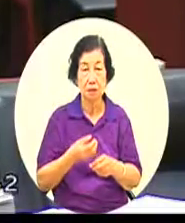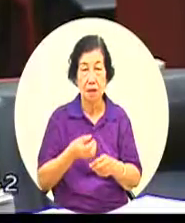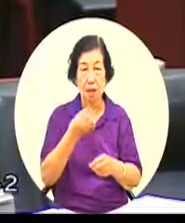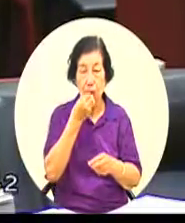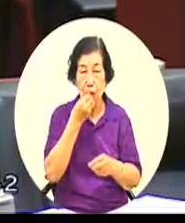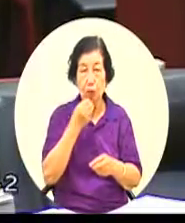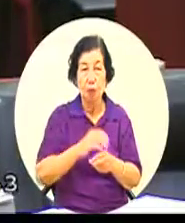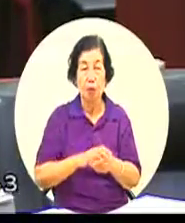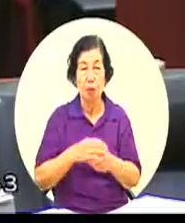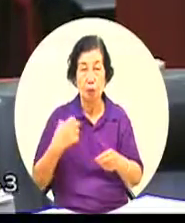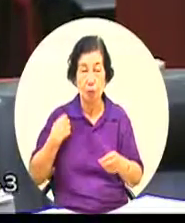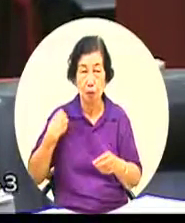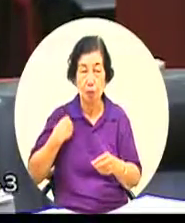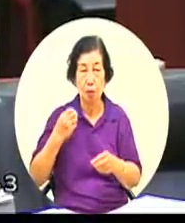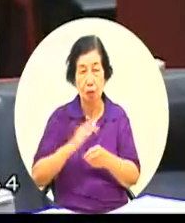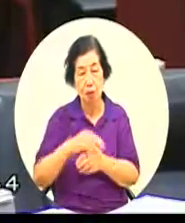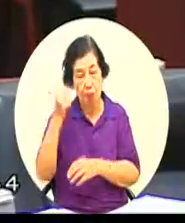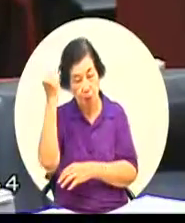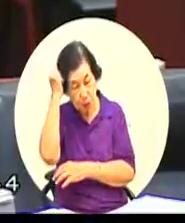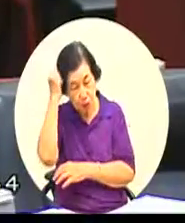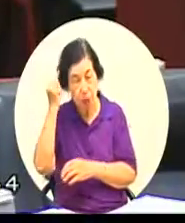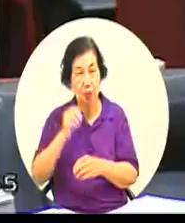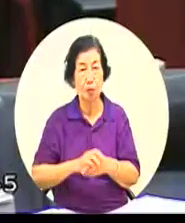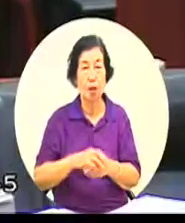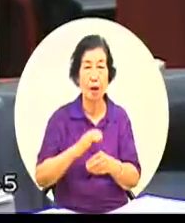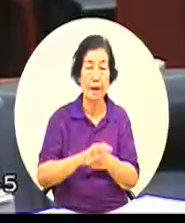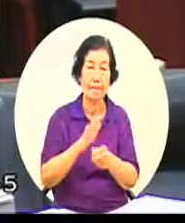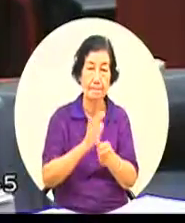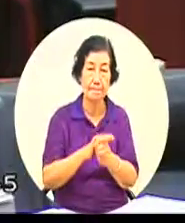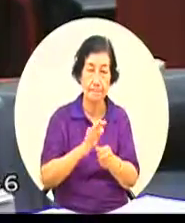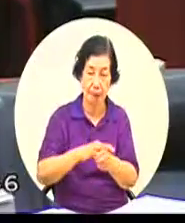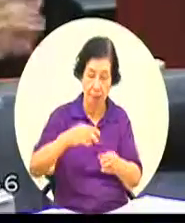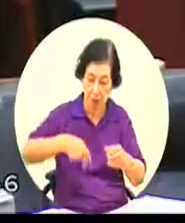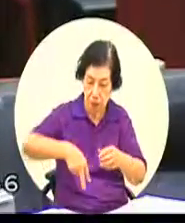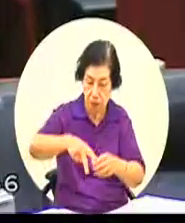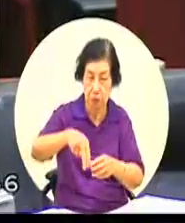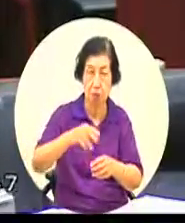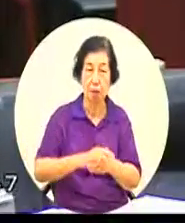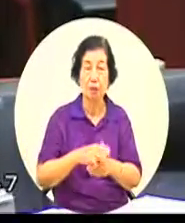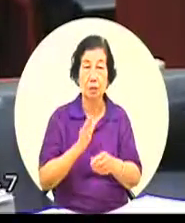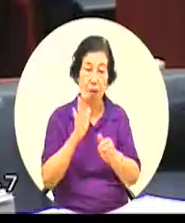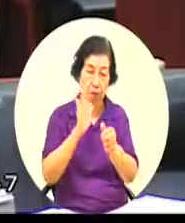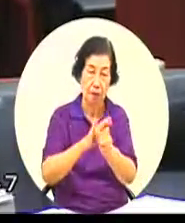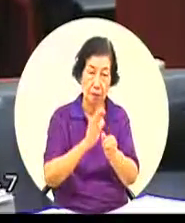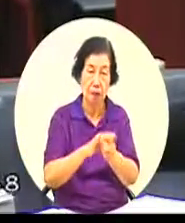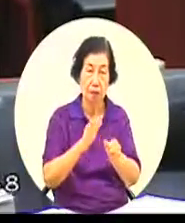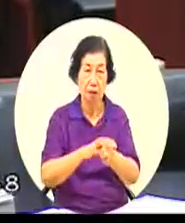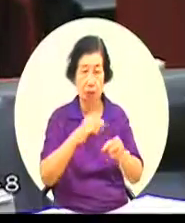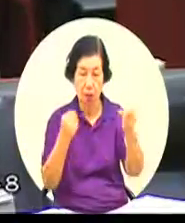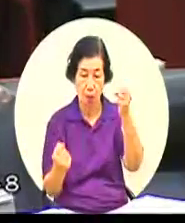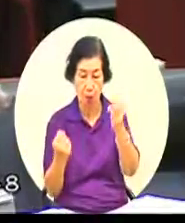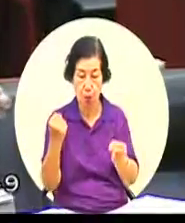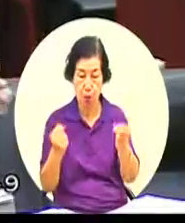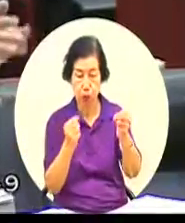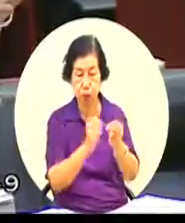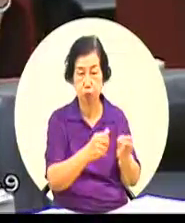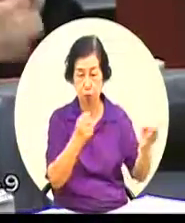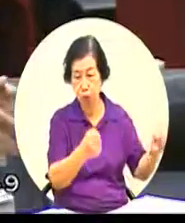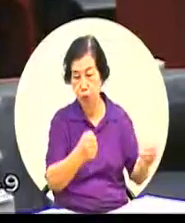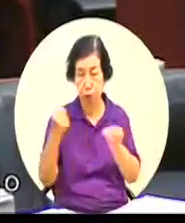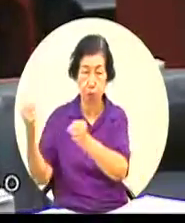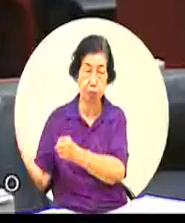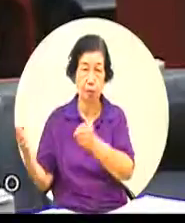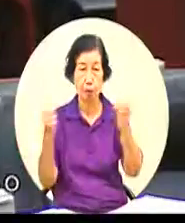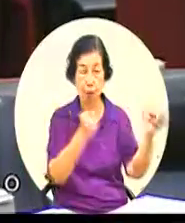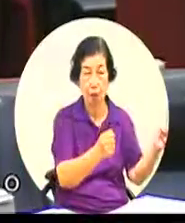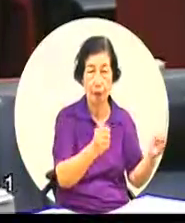伊，给伊住，给伊吃，给伊穿，甲伊载来，拜五甲伊载转去，礼拜